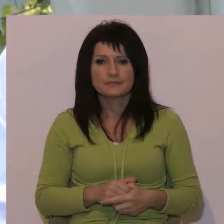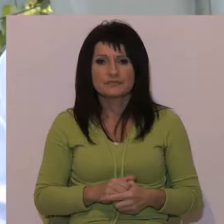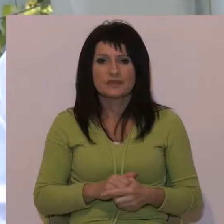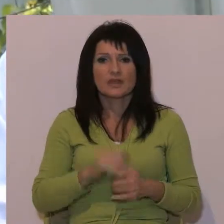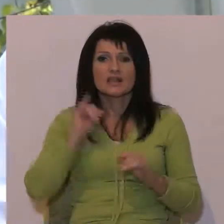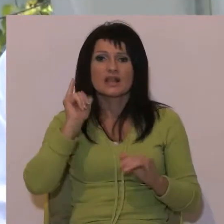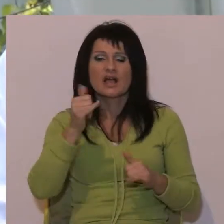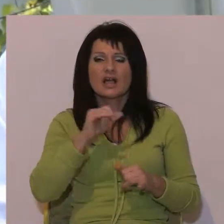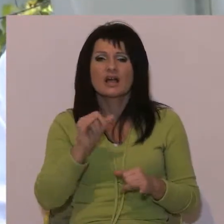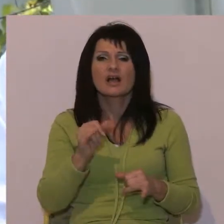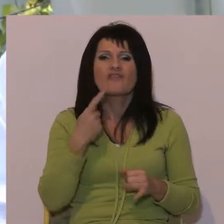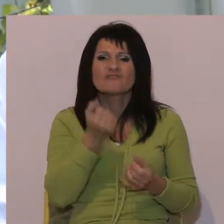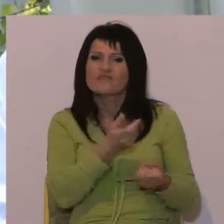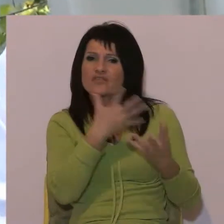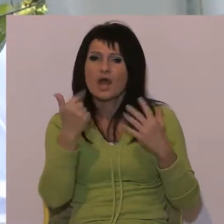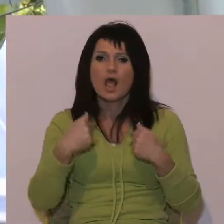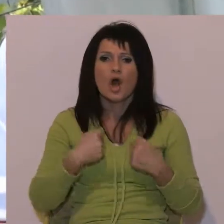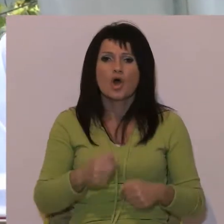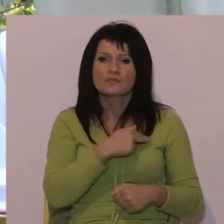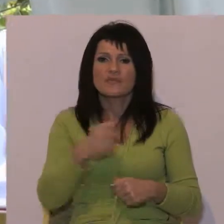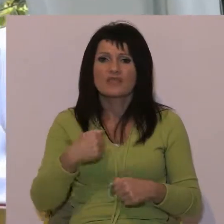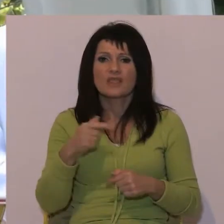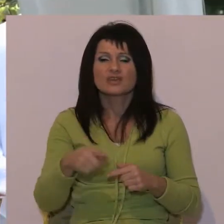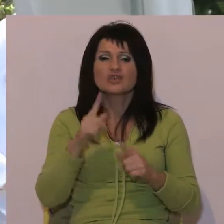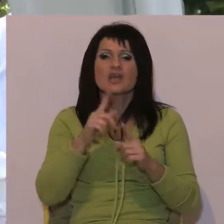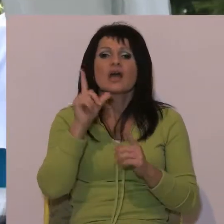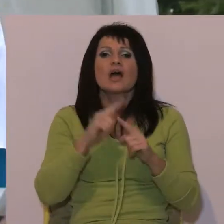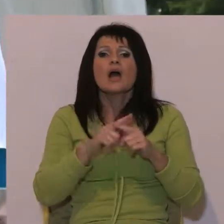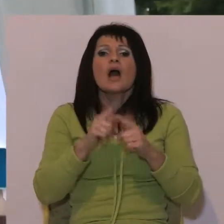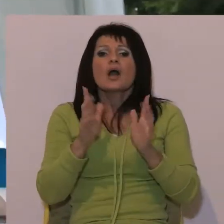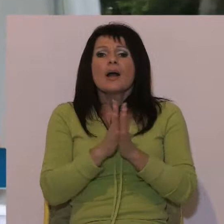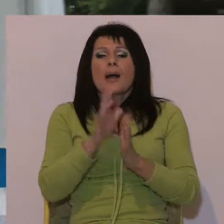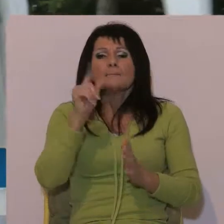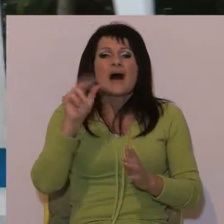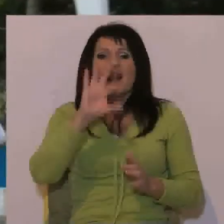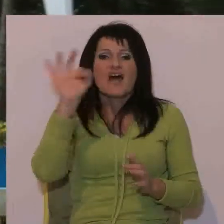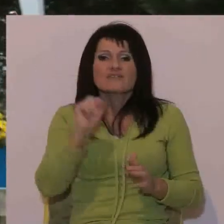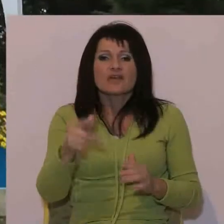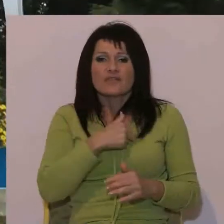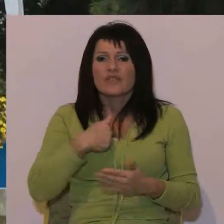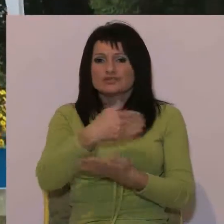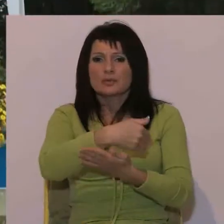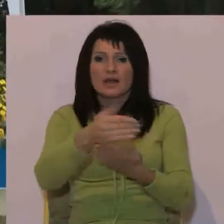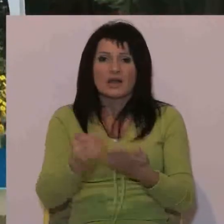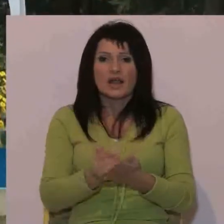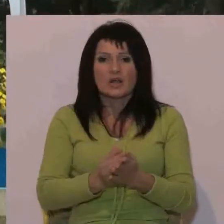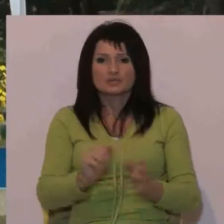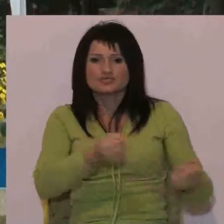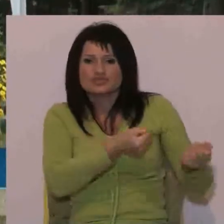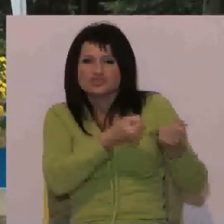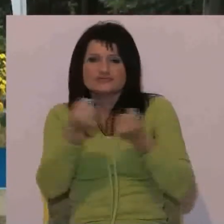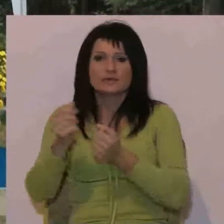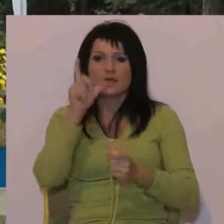Jakże wiele osób w naszej parafii, w naszym kraju dźwiga